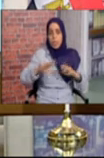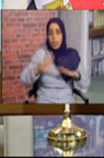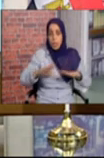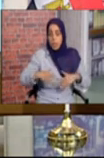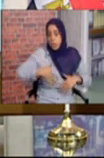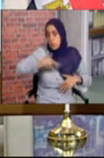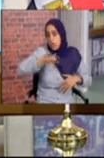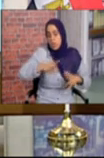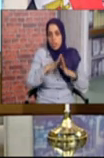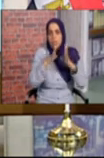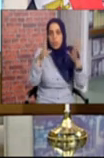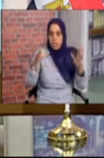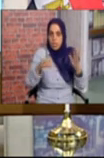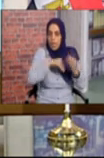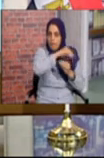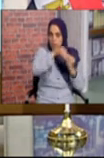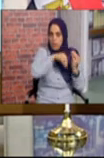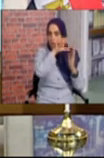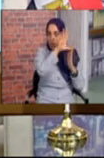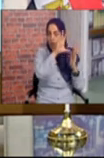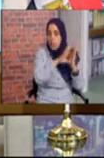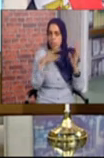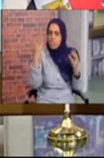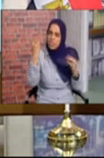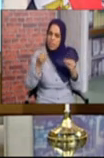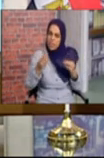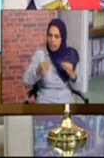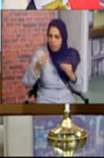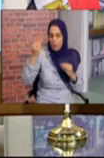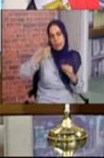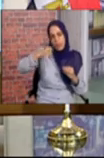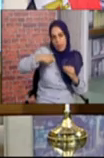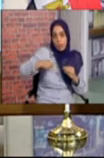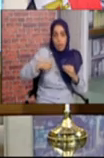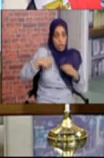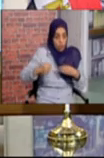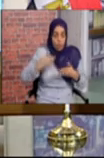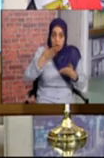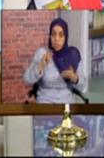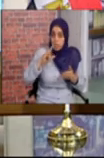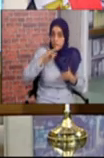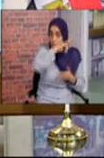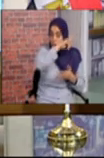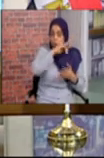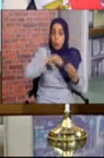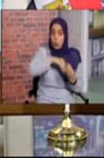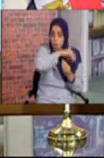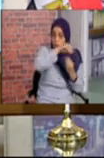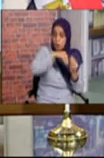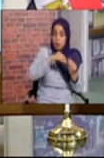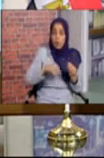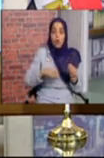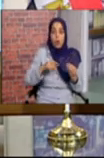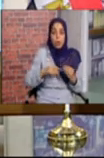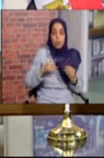عايزين نتوسع في الهجره، عايزين نقنن الهجره. وماله اطلع سافر واطلب الهجره لكندا ولا زي